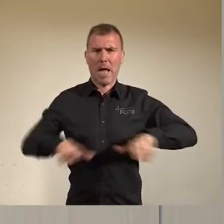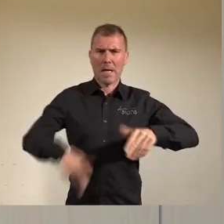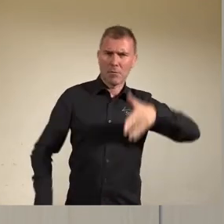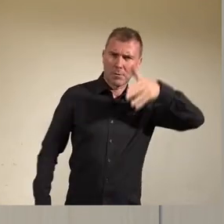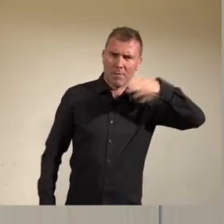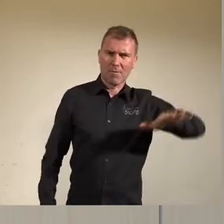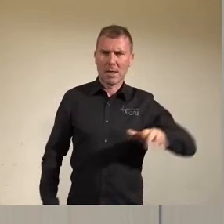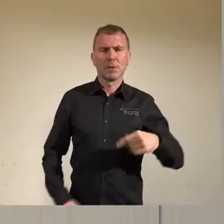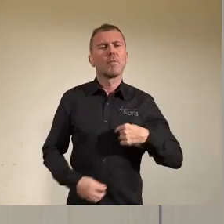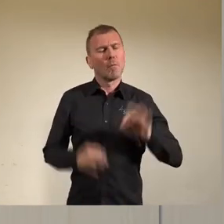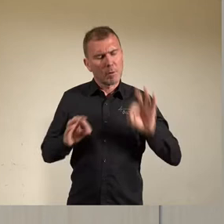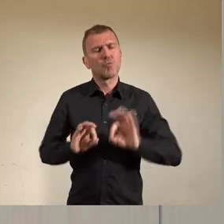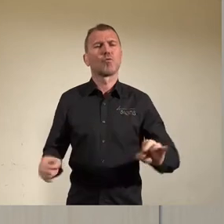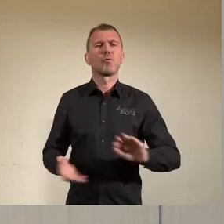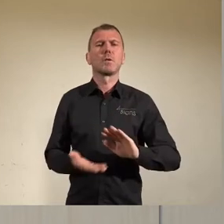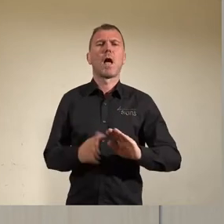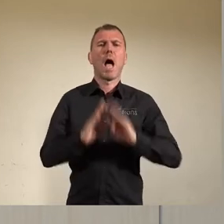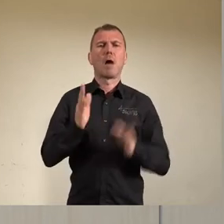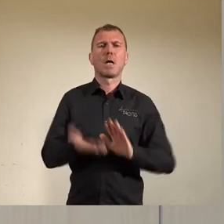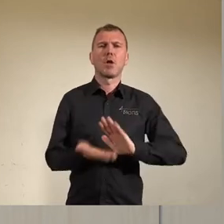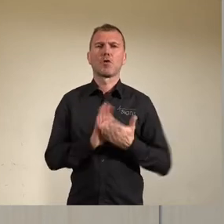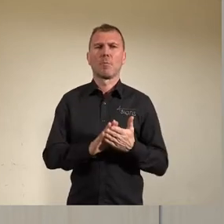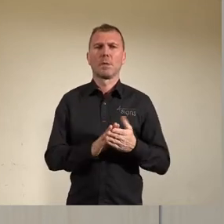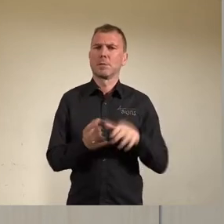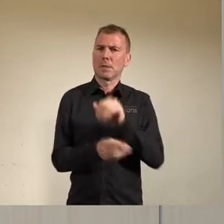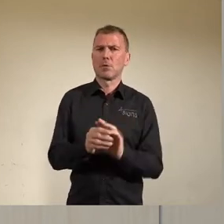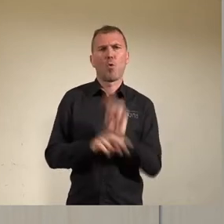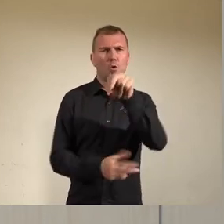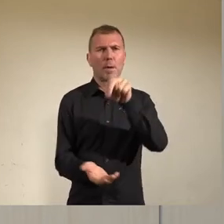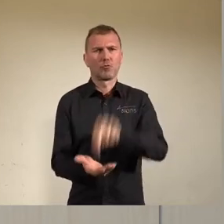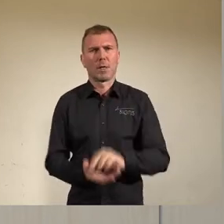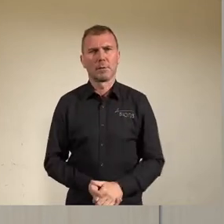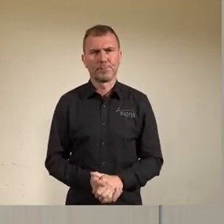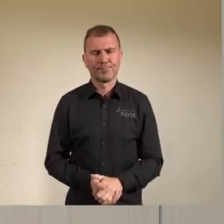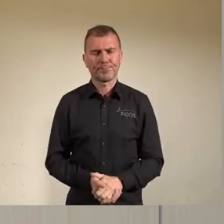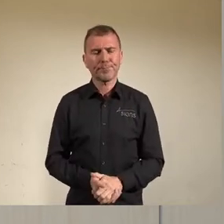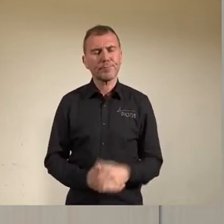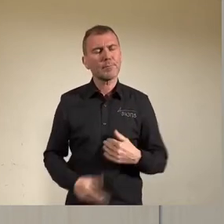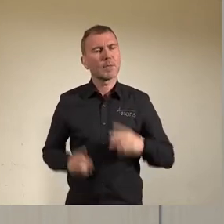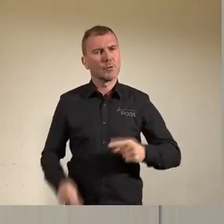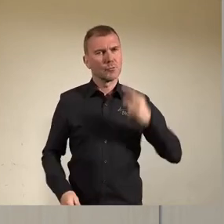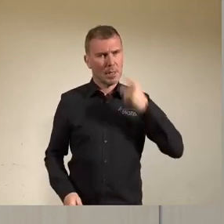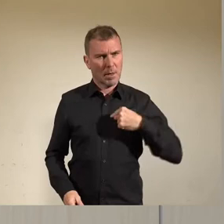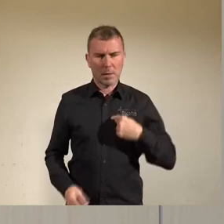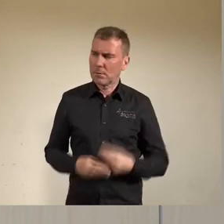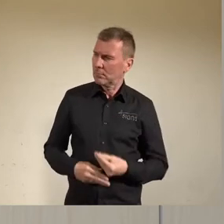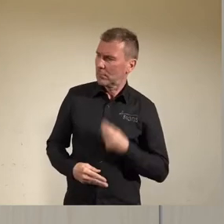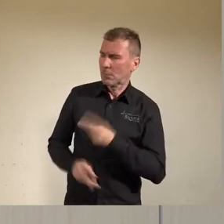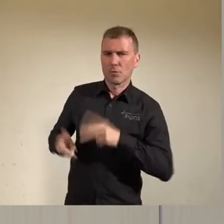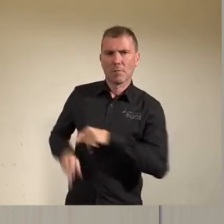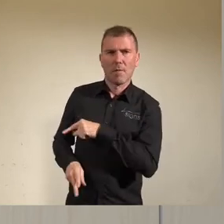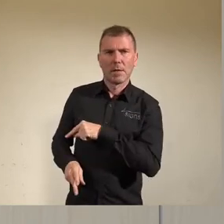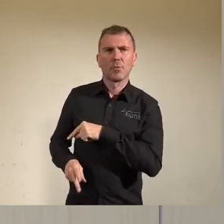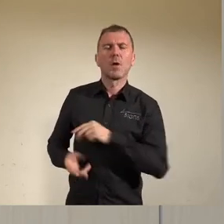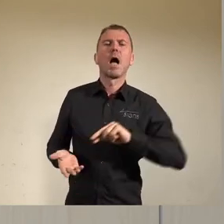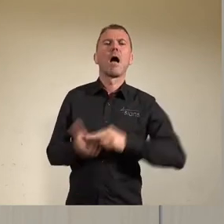mit einem belastbaren Haushaltskompromiss gut aus dieser Krise. Als Stadtrat geben wir der Verwaltung dafür die politischen Leitlinien vor.